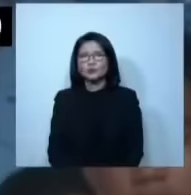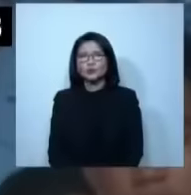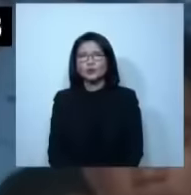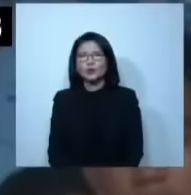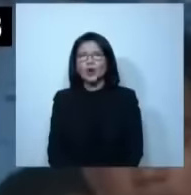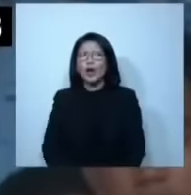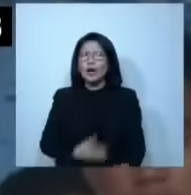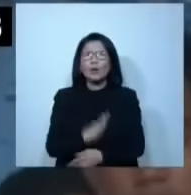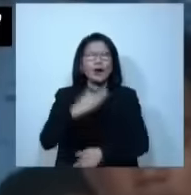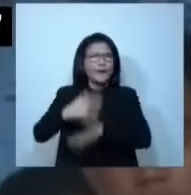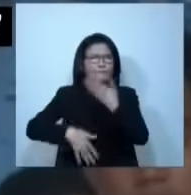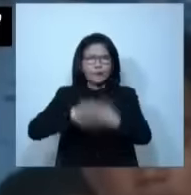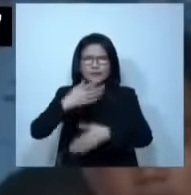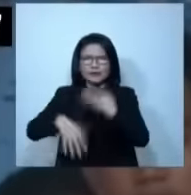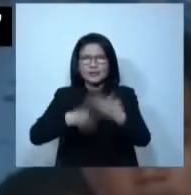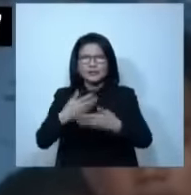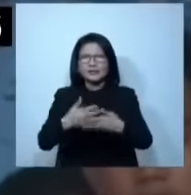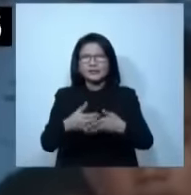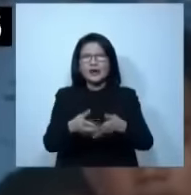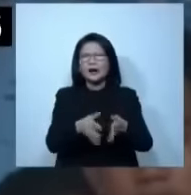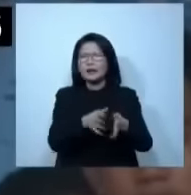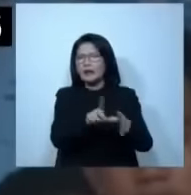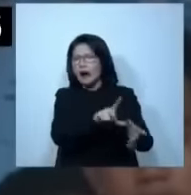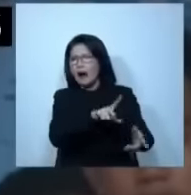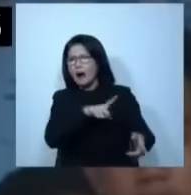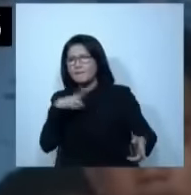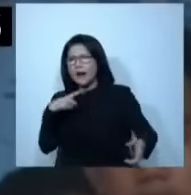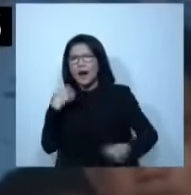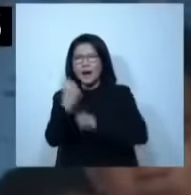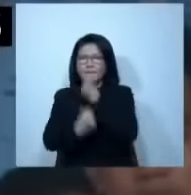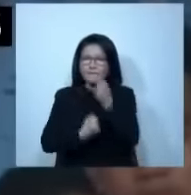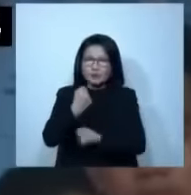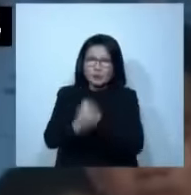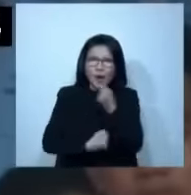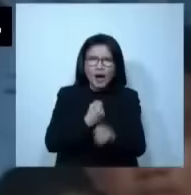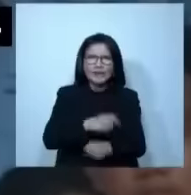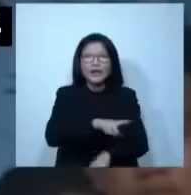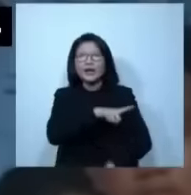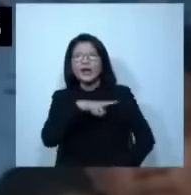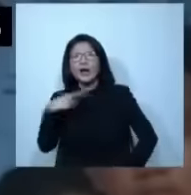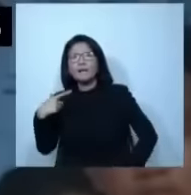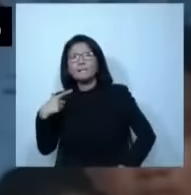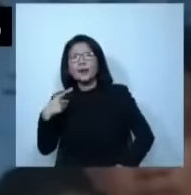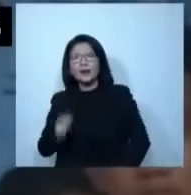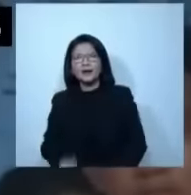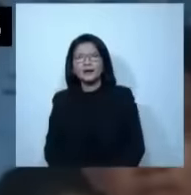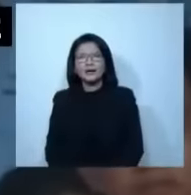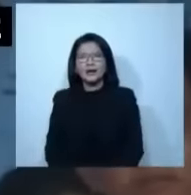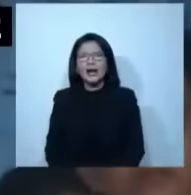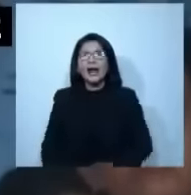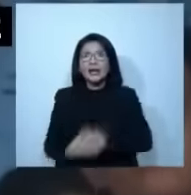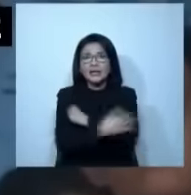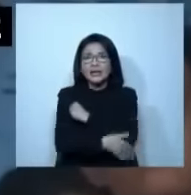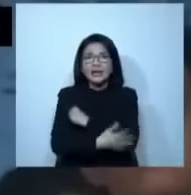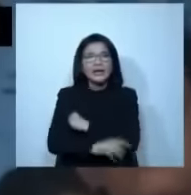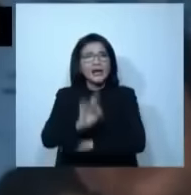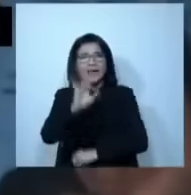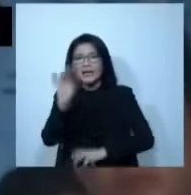didapatkan melalui proses yang sangat panjang, perjuangan yang sangat panjang, berganti-ganti negara-negara lain